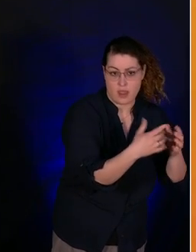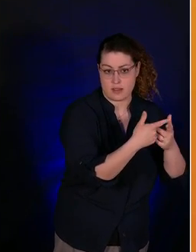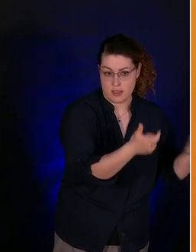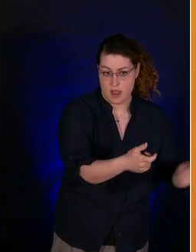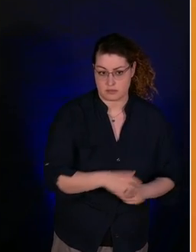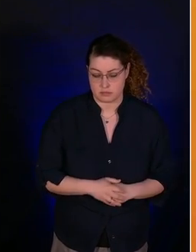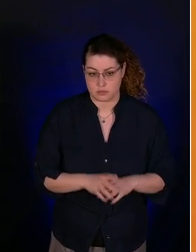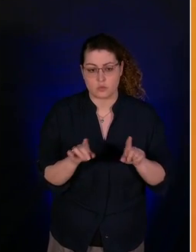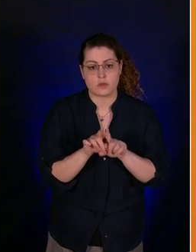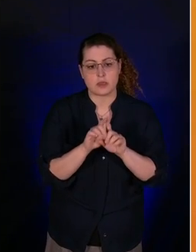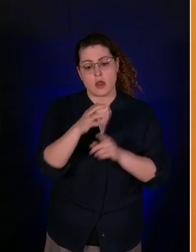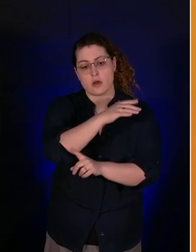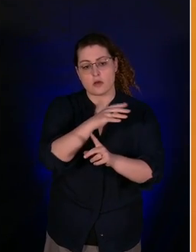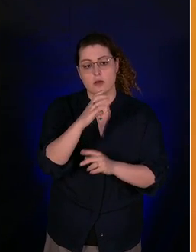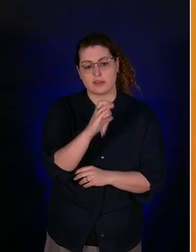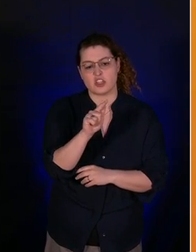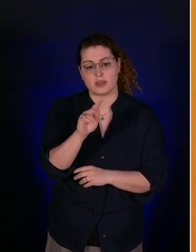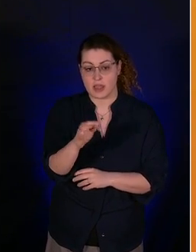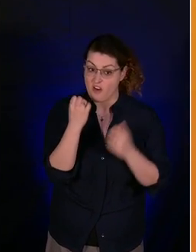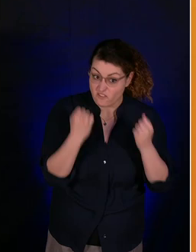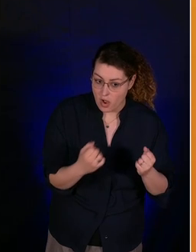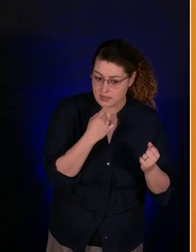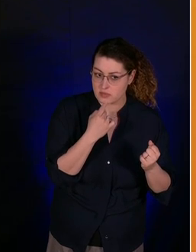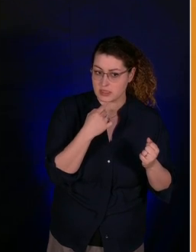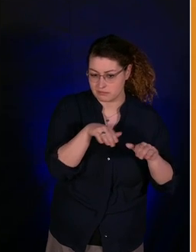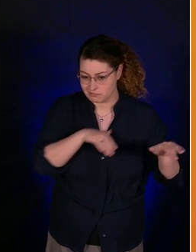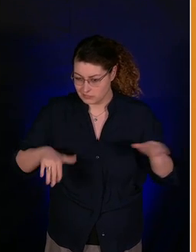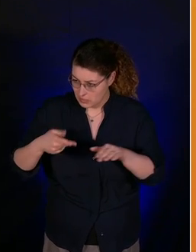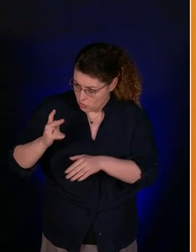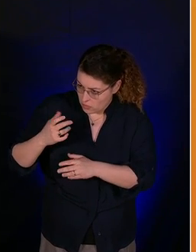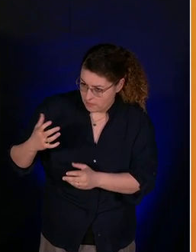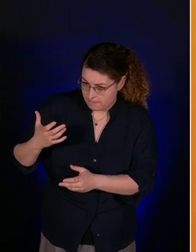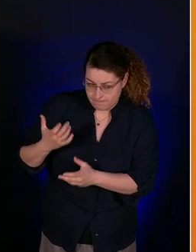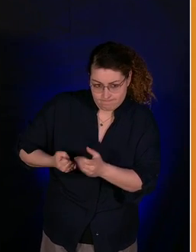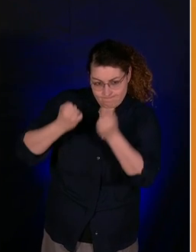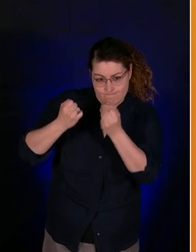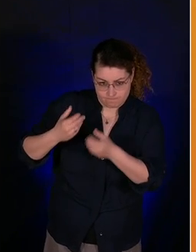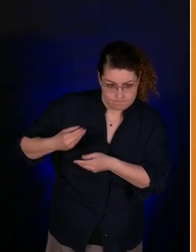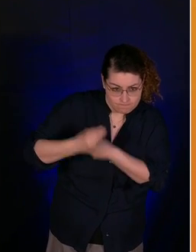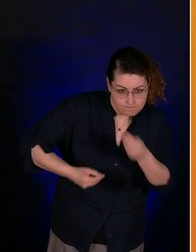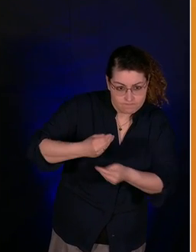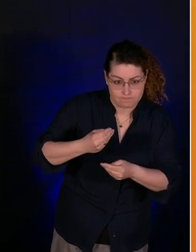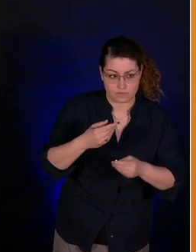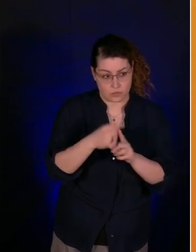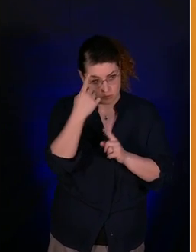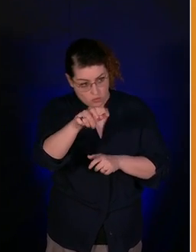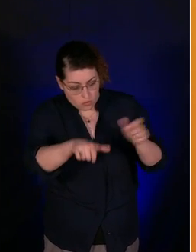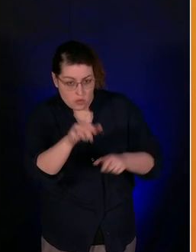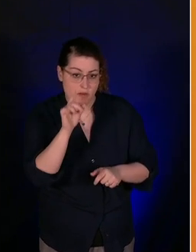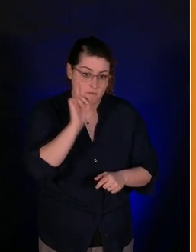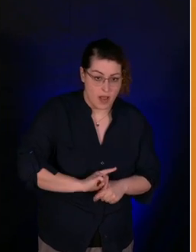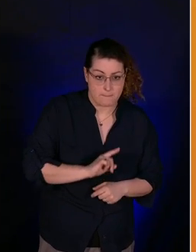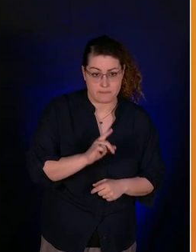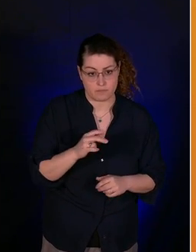CGT forte, c'est une CGT qui se renforce, qui s'adresse à l'ensemble du monde du travail, aux femmes, aux jeunes et moins